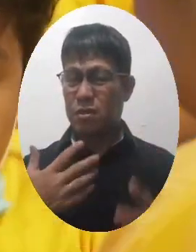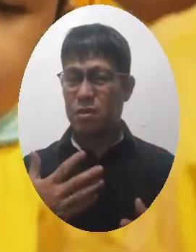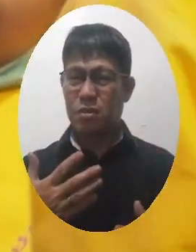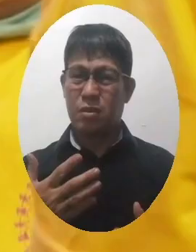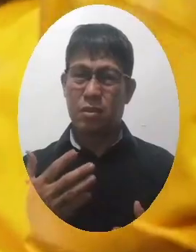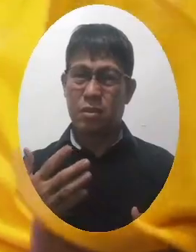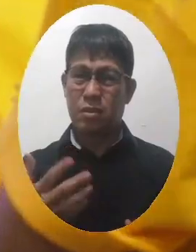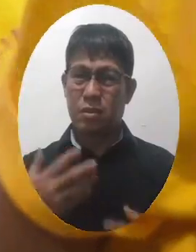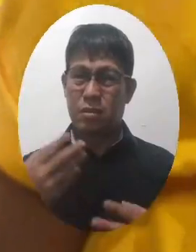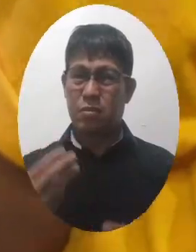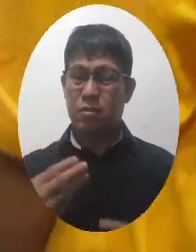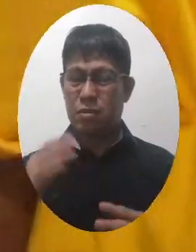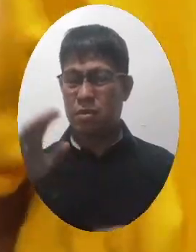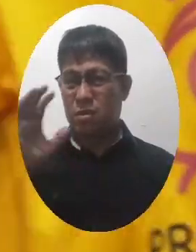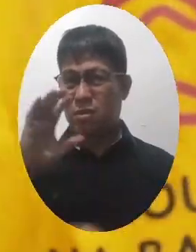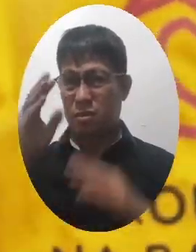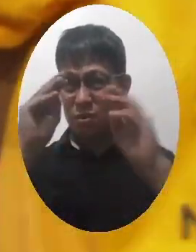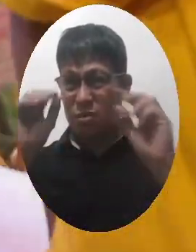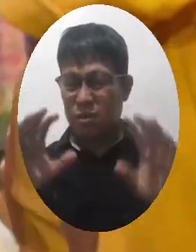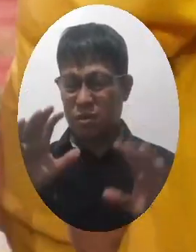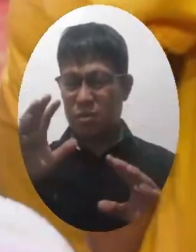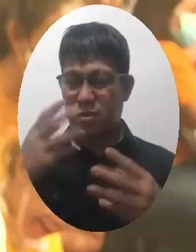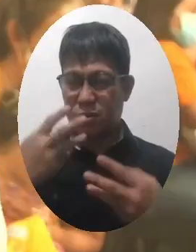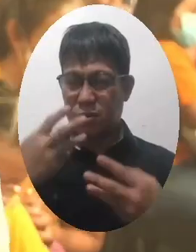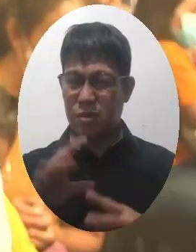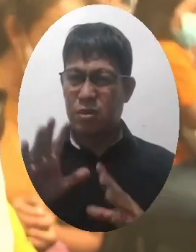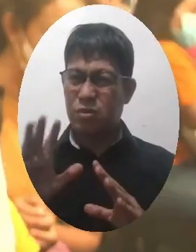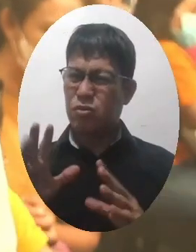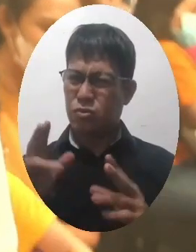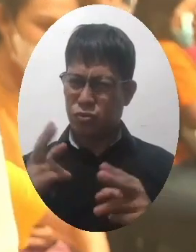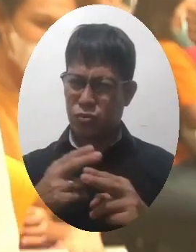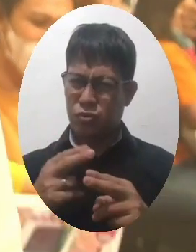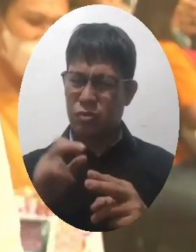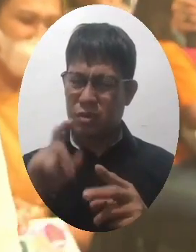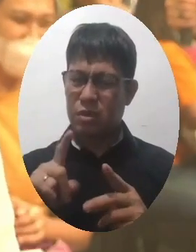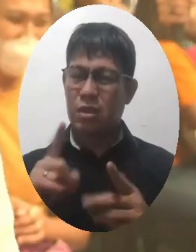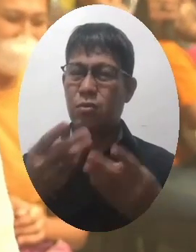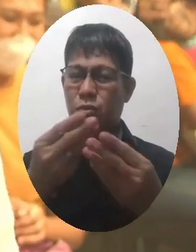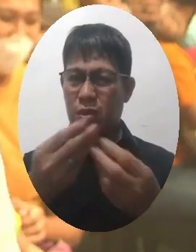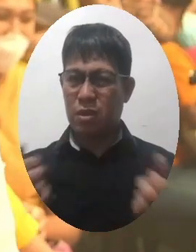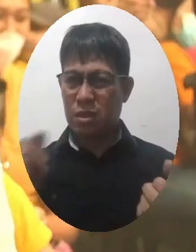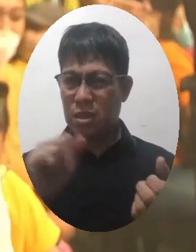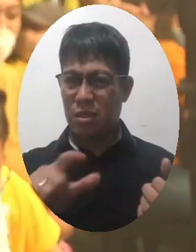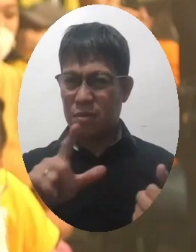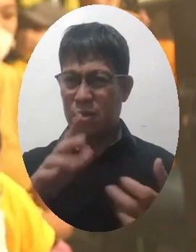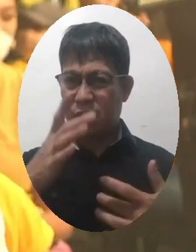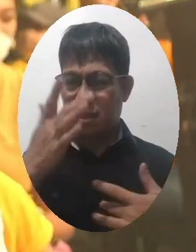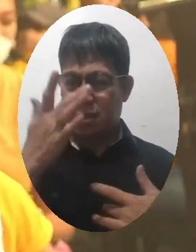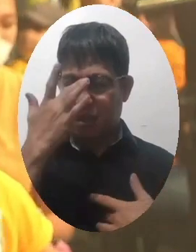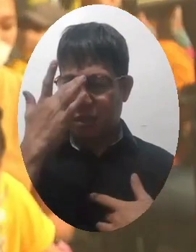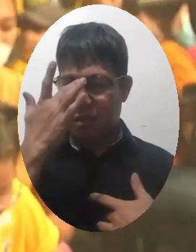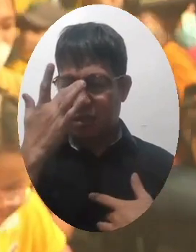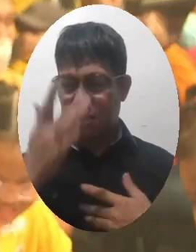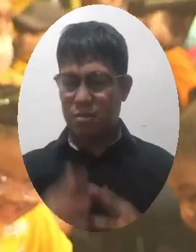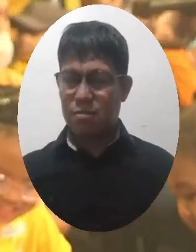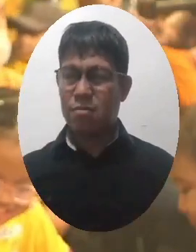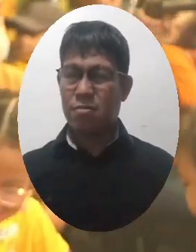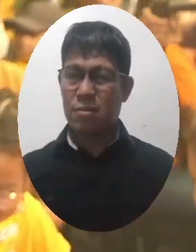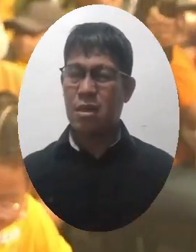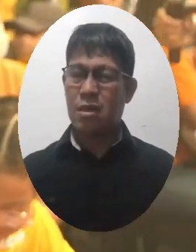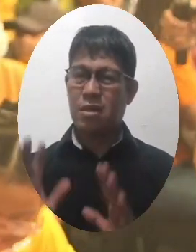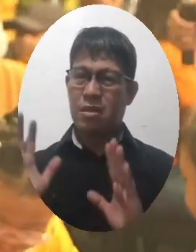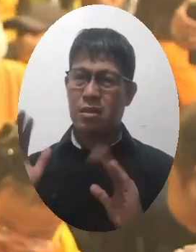be sana kukonti na lang. If not, talagang sana mawala na yung mga ganitong